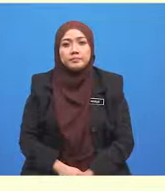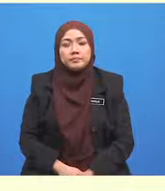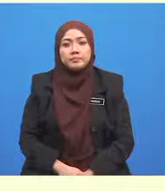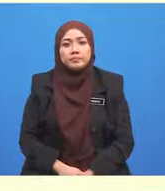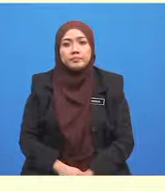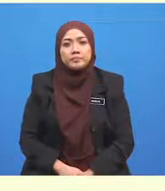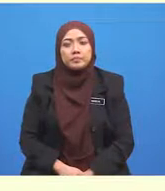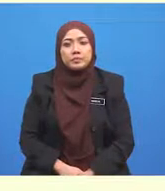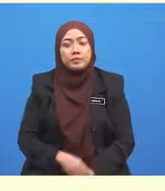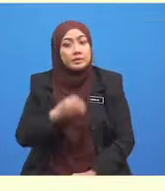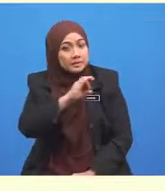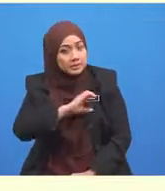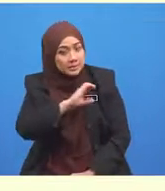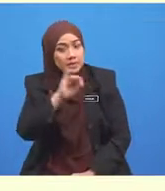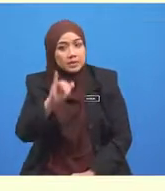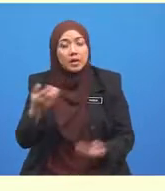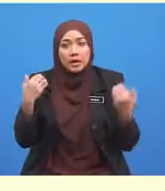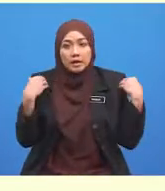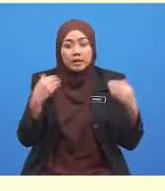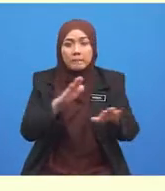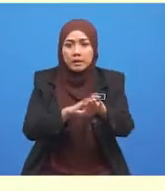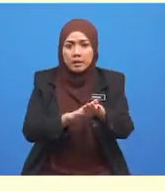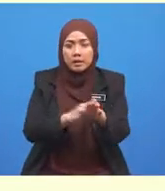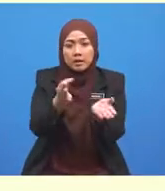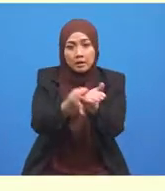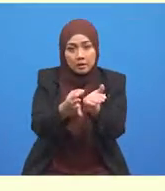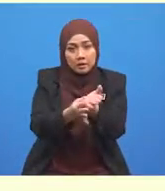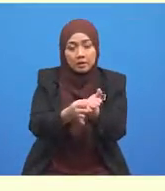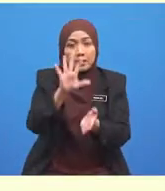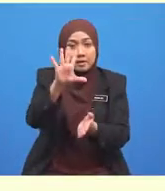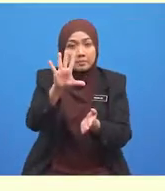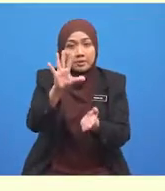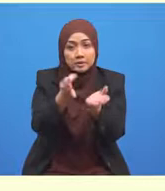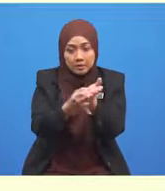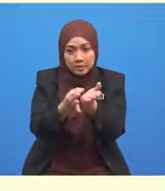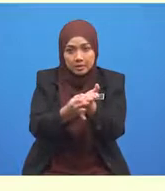Ciri-ciri yang ada pada duit shilling 5 sen dan 10 sen adalah